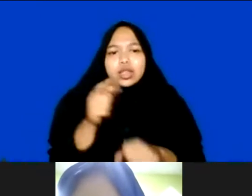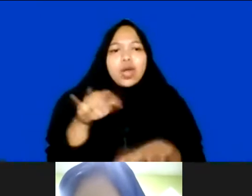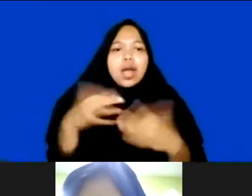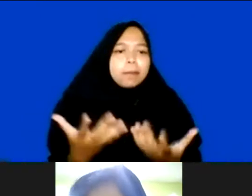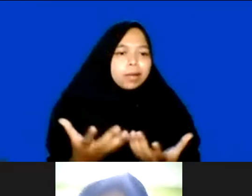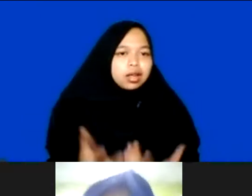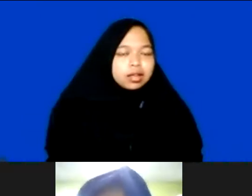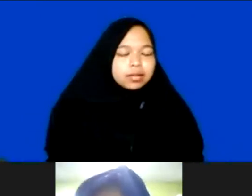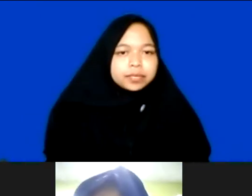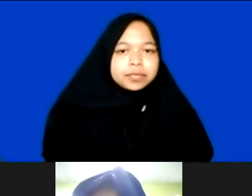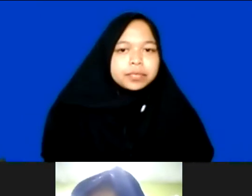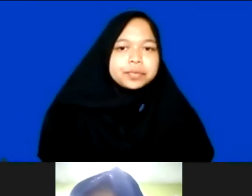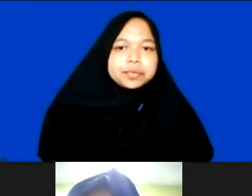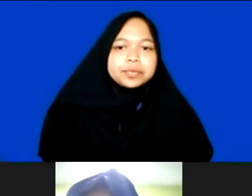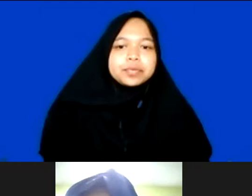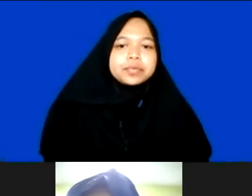makasih.